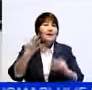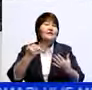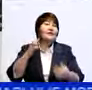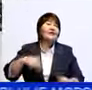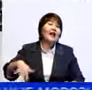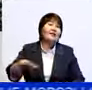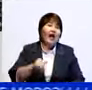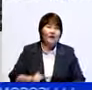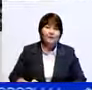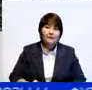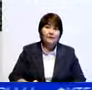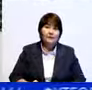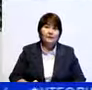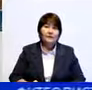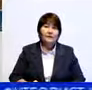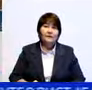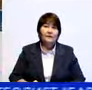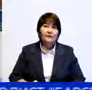страна.